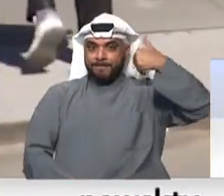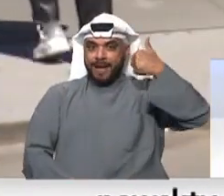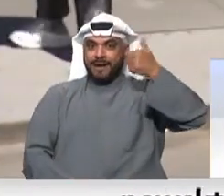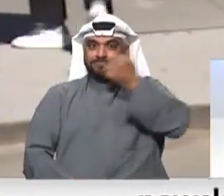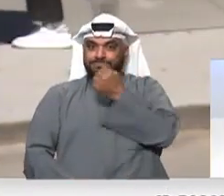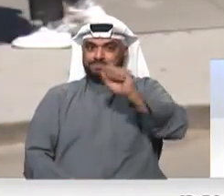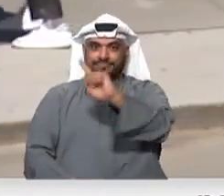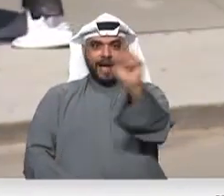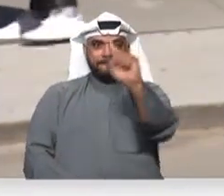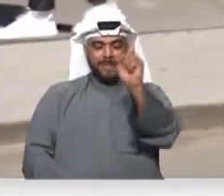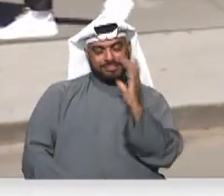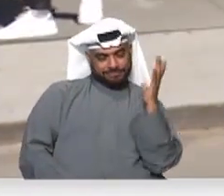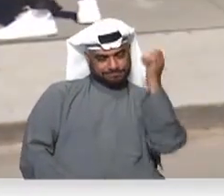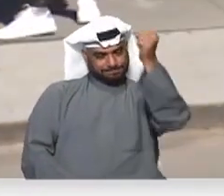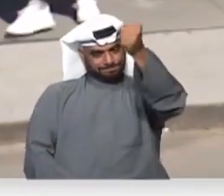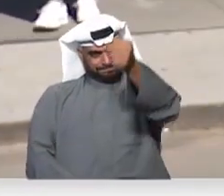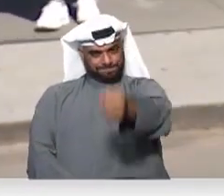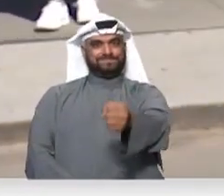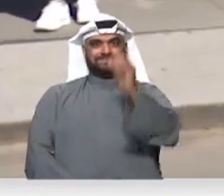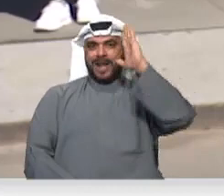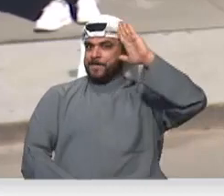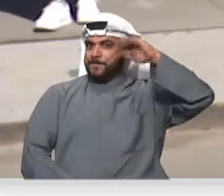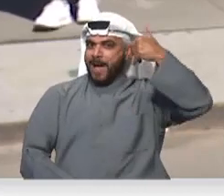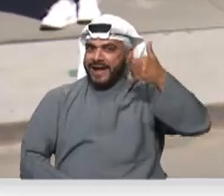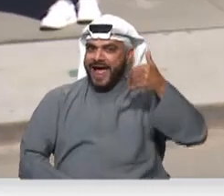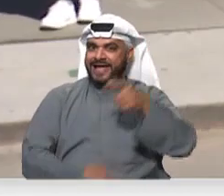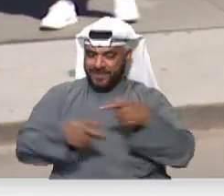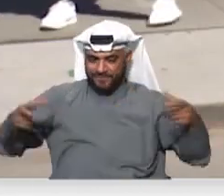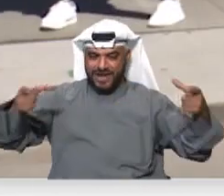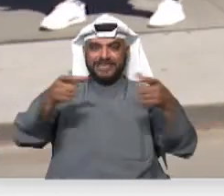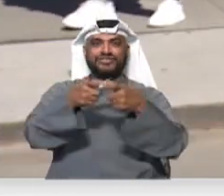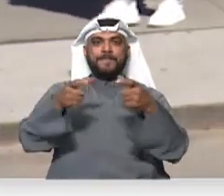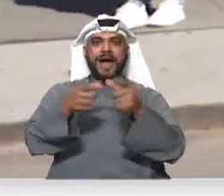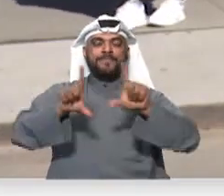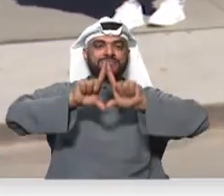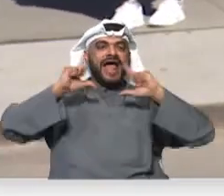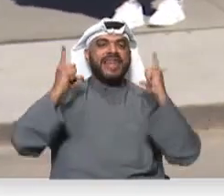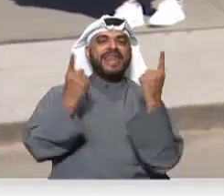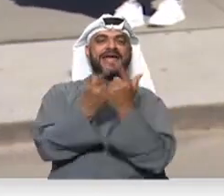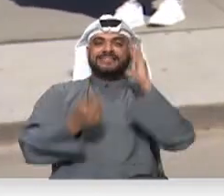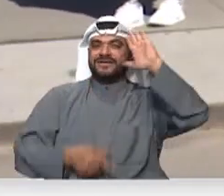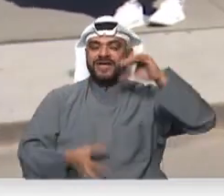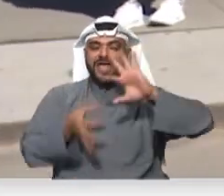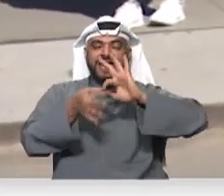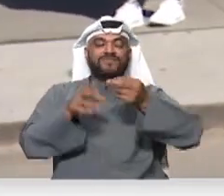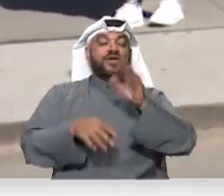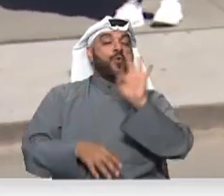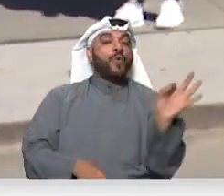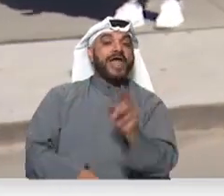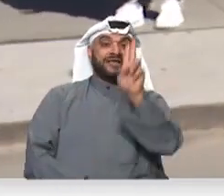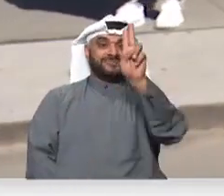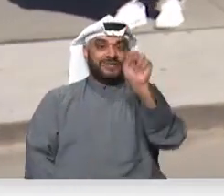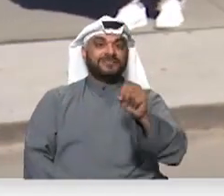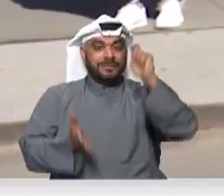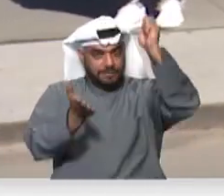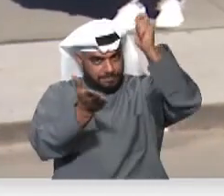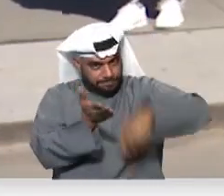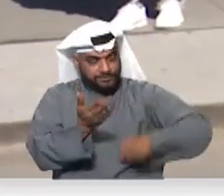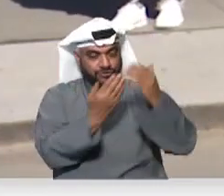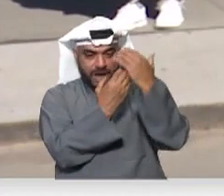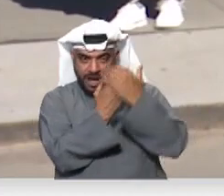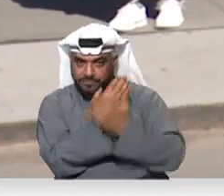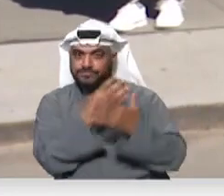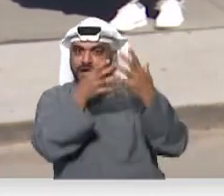بوفد الرفيع المستوى في الدوره السابعه والستين للجنه المراه التابعه للجمعيه العامه تاكيدا على الاهتمام